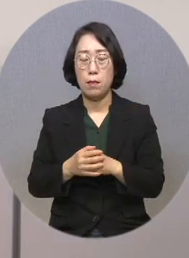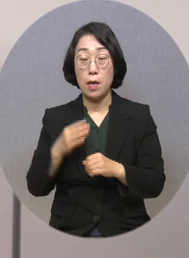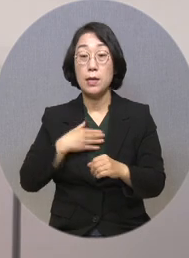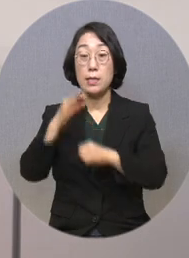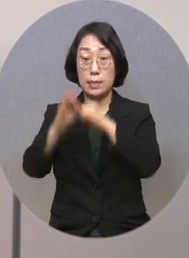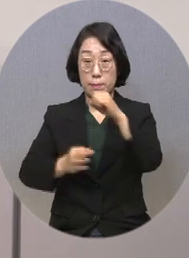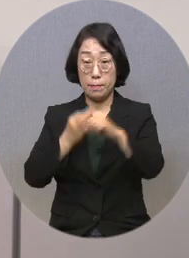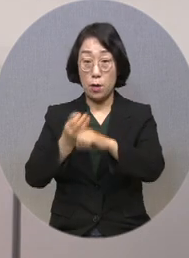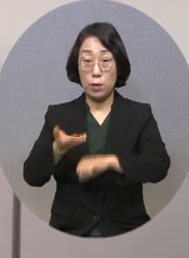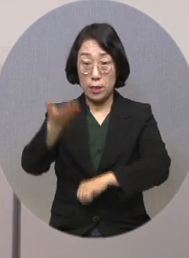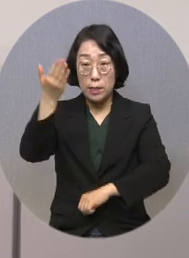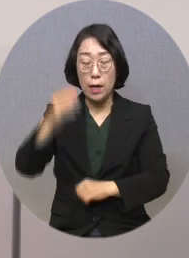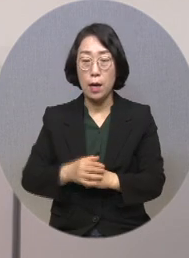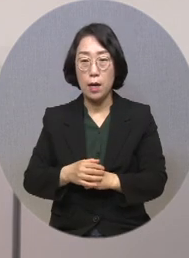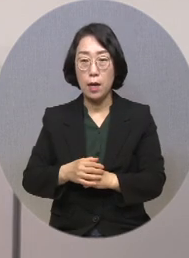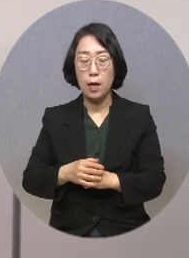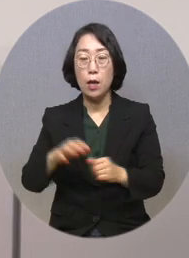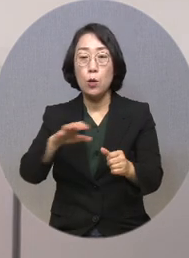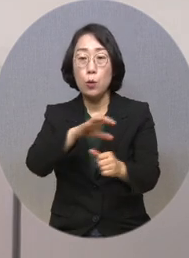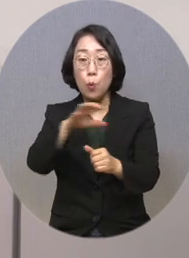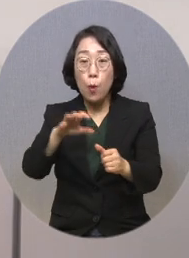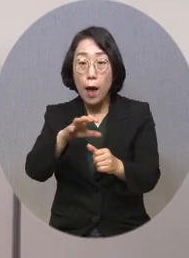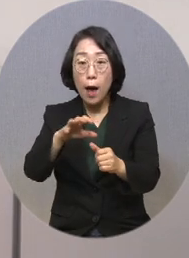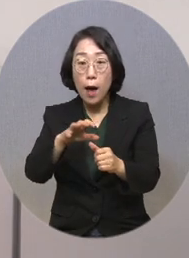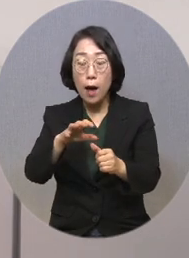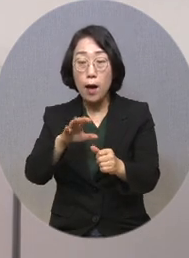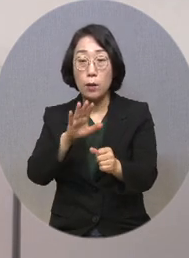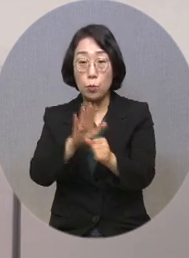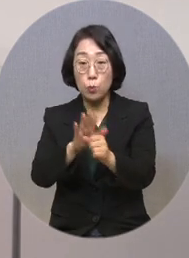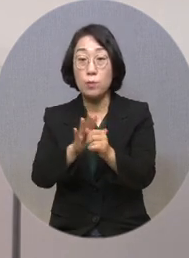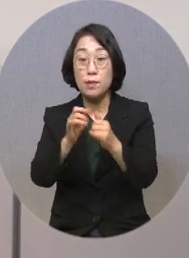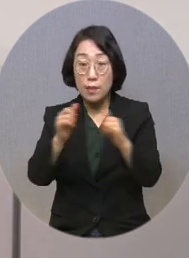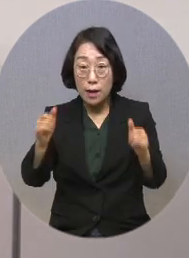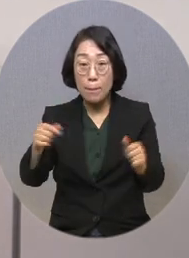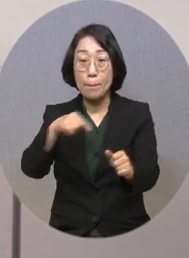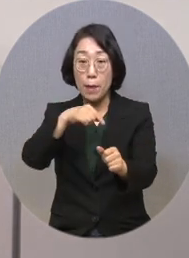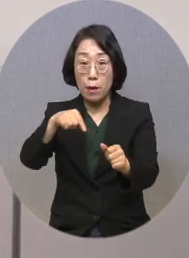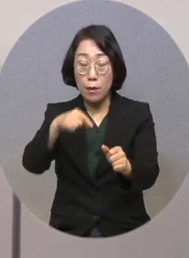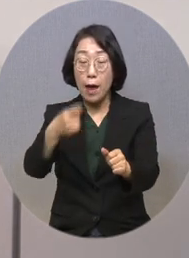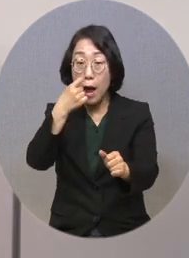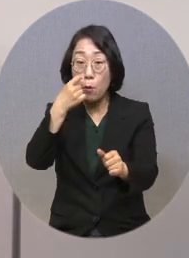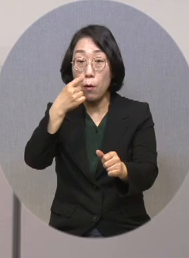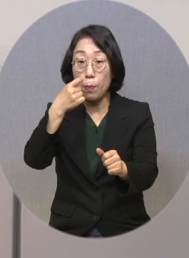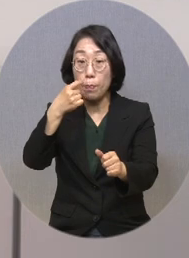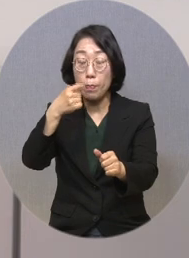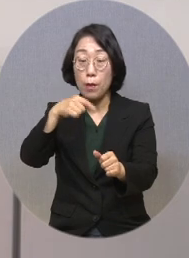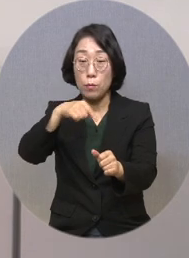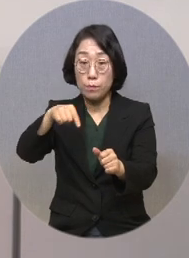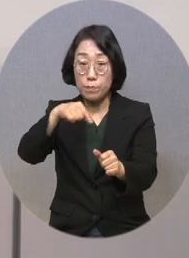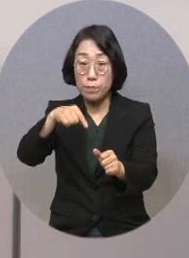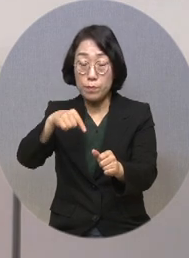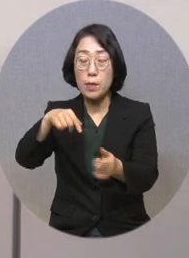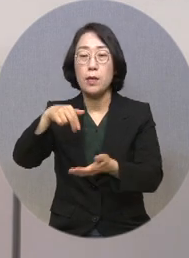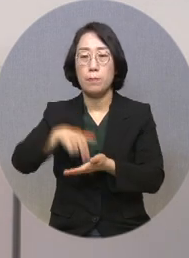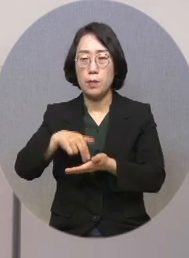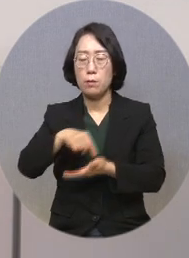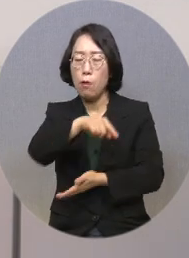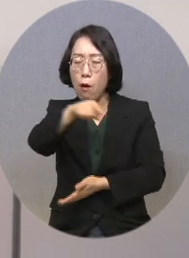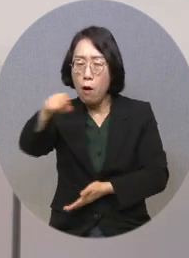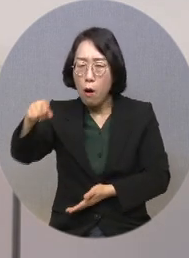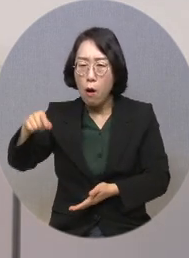가까이 요양보호사 교육원 원장으로서 활동하면서 이들의 어려움을 누구보다 잘 알고